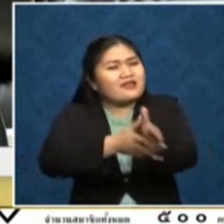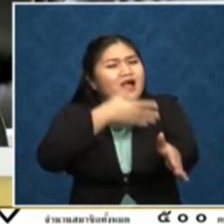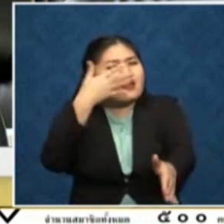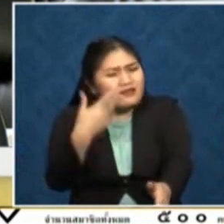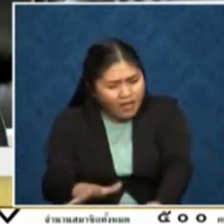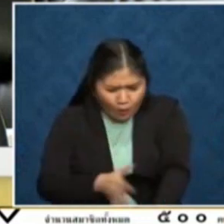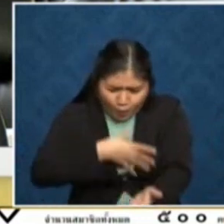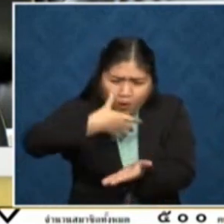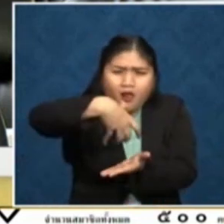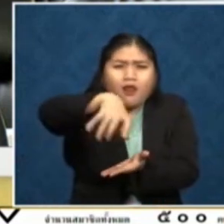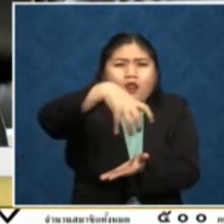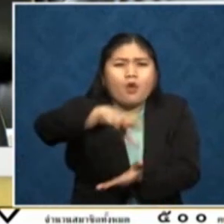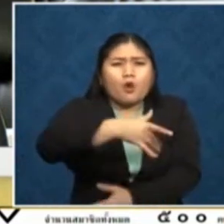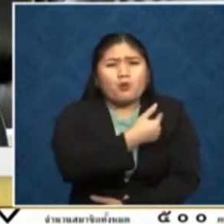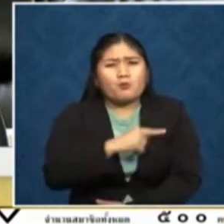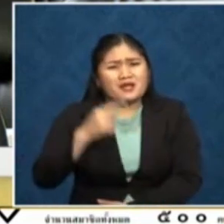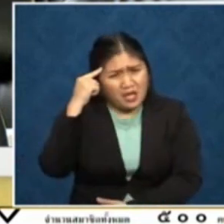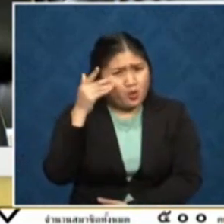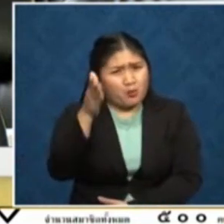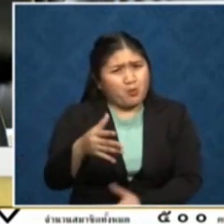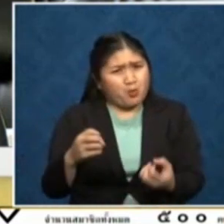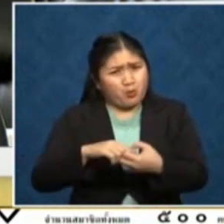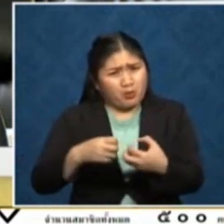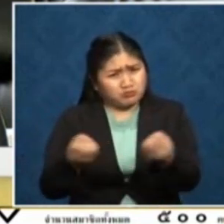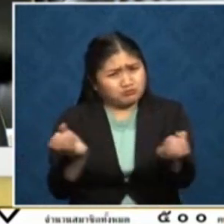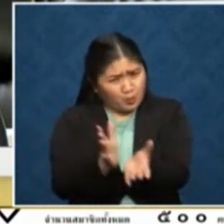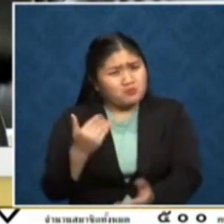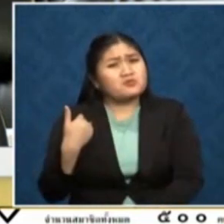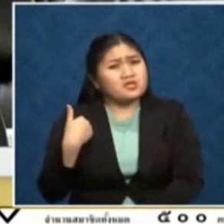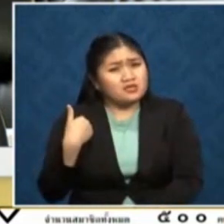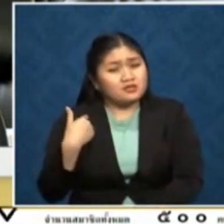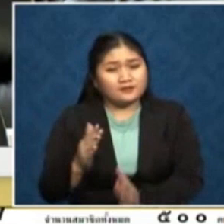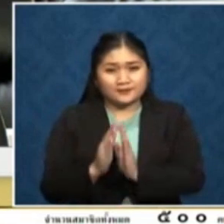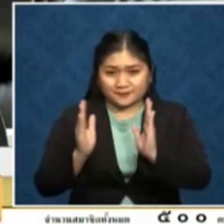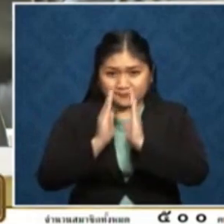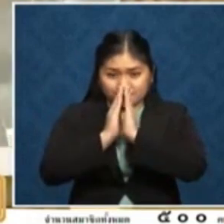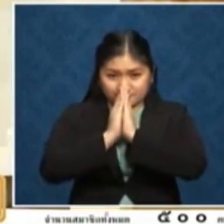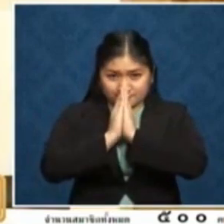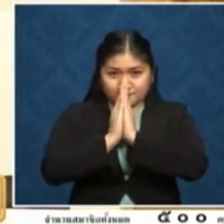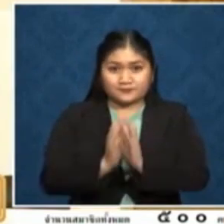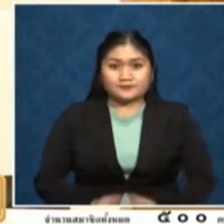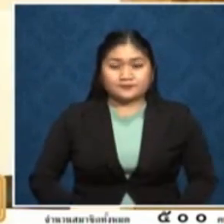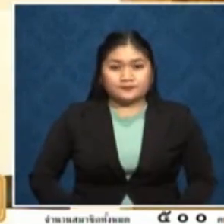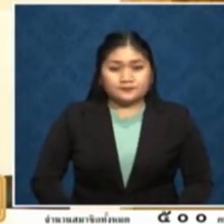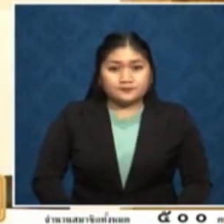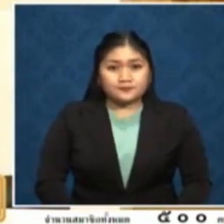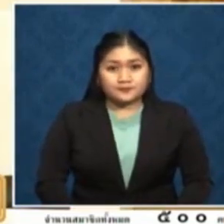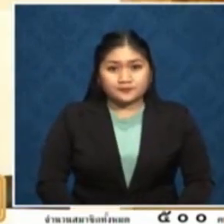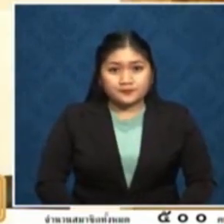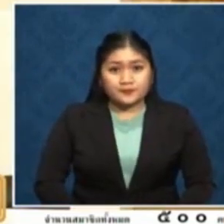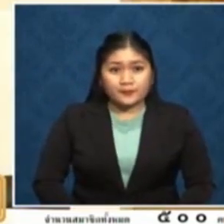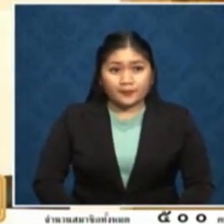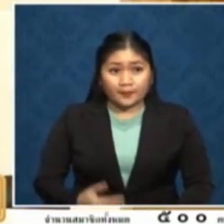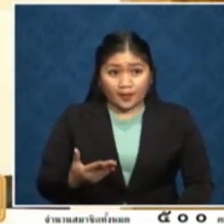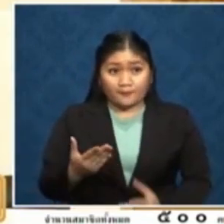แต่เป็นข้อความคิดเห็นที่ประสบการณ์ที่เกิดมานานพอสมควรเล่าให้ท่านฟังว่ากลัวมันจะมีปัญหาเท่านั้นเองครับข